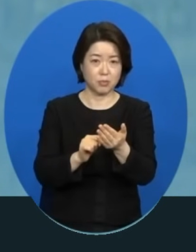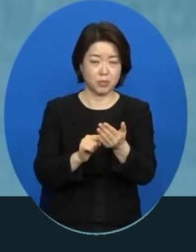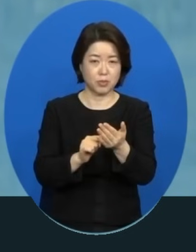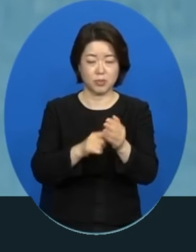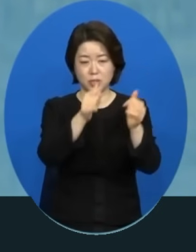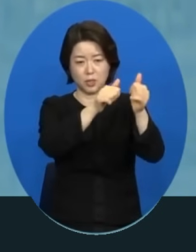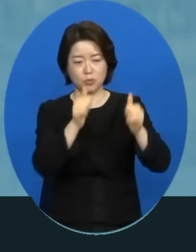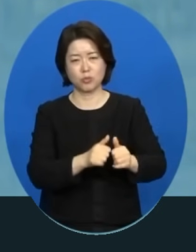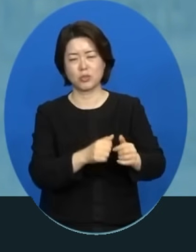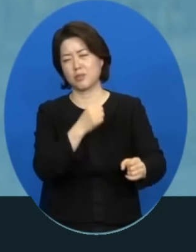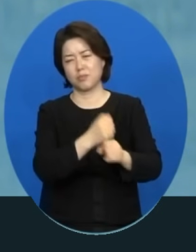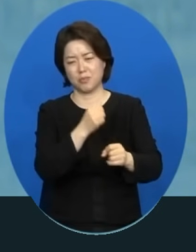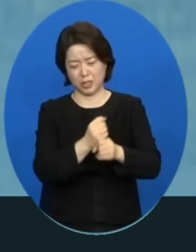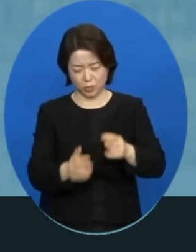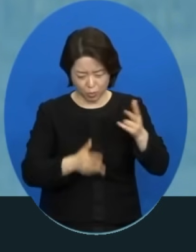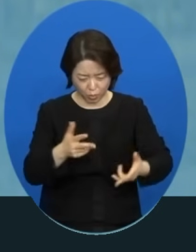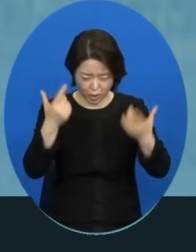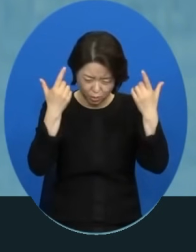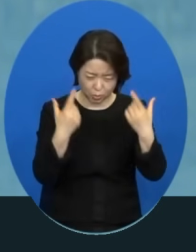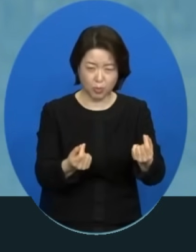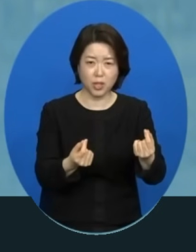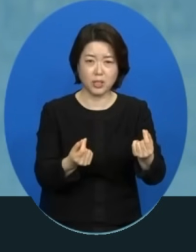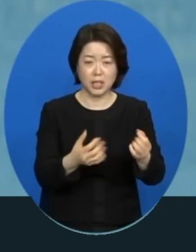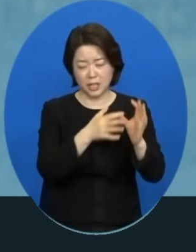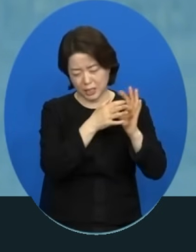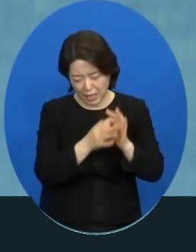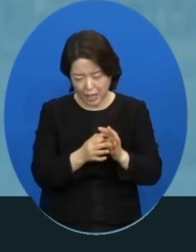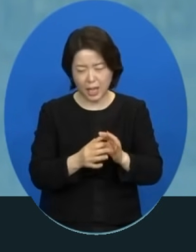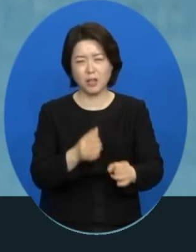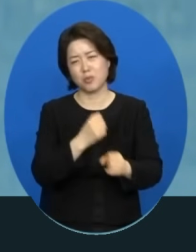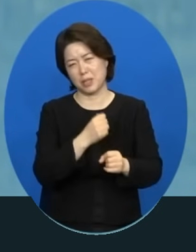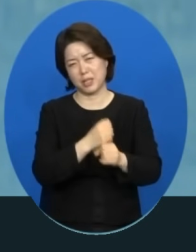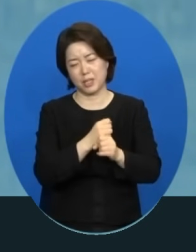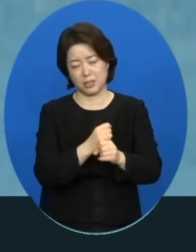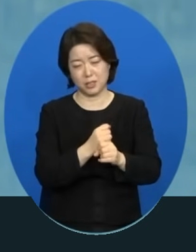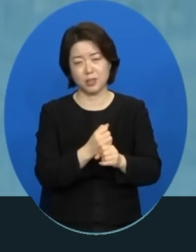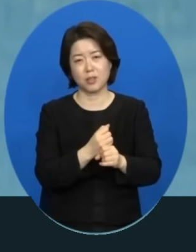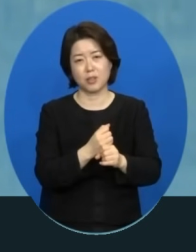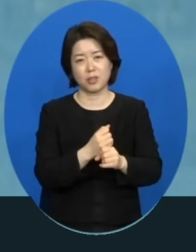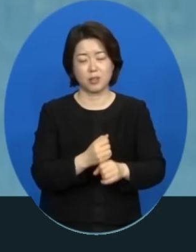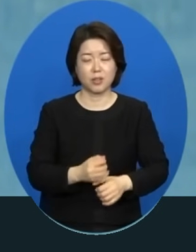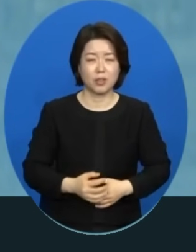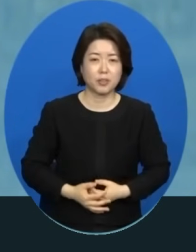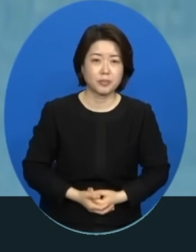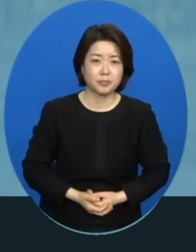우상 공장이라고 그랬잖아요. 끊임없이 우상이 나옵니다.